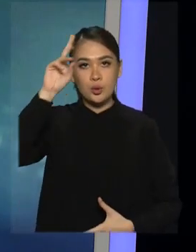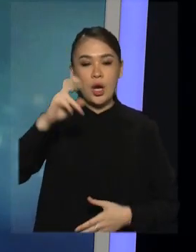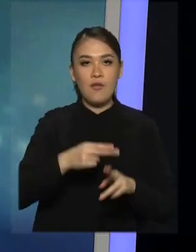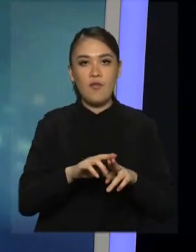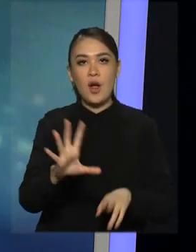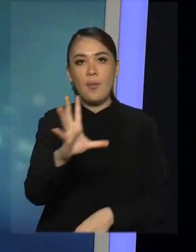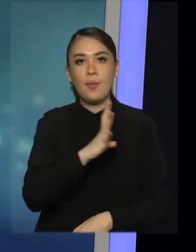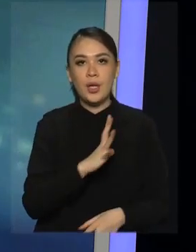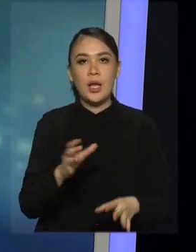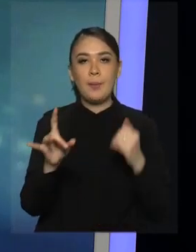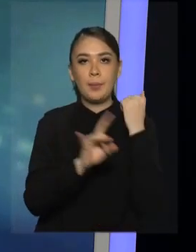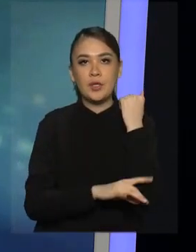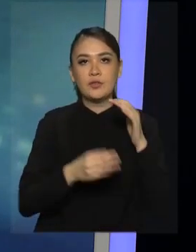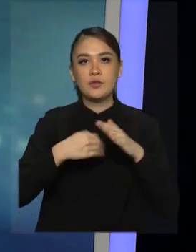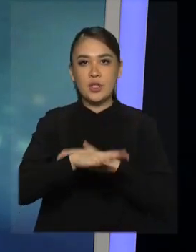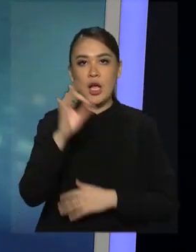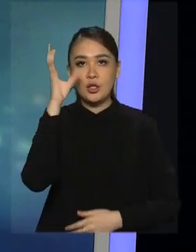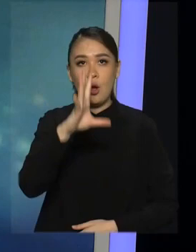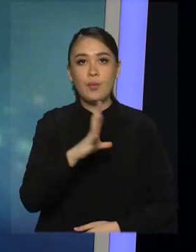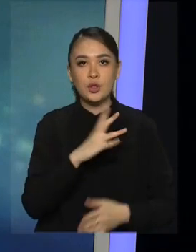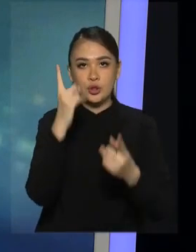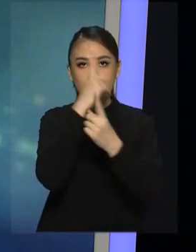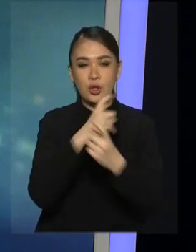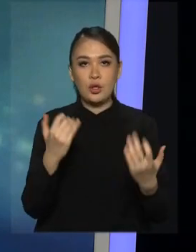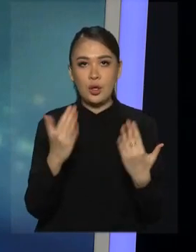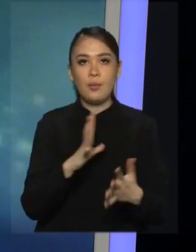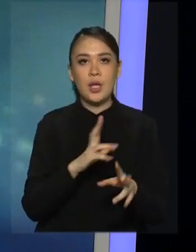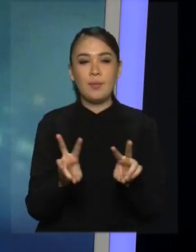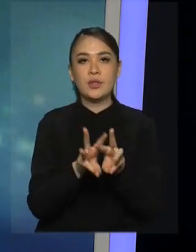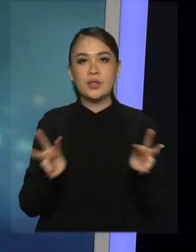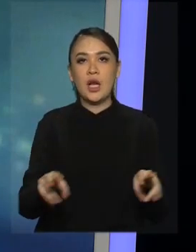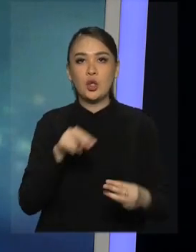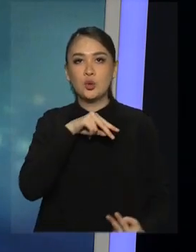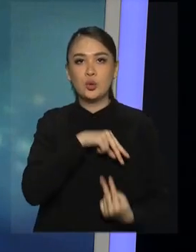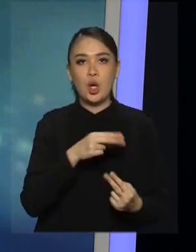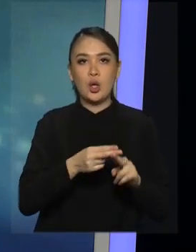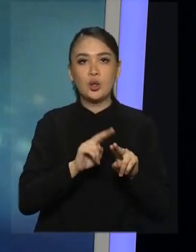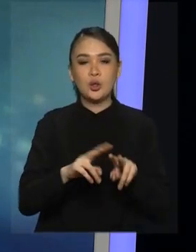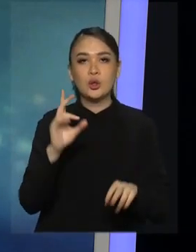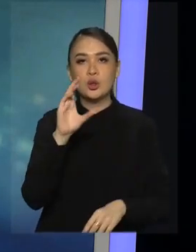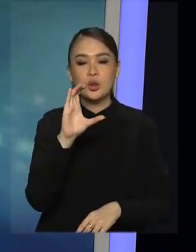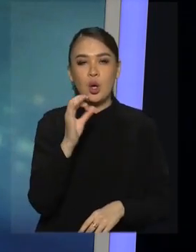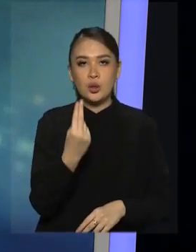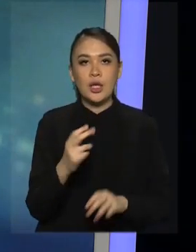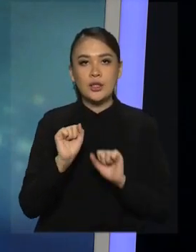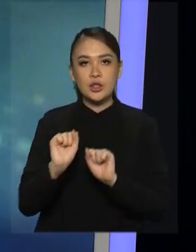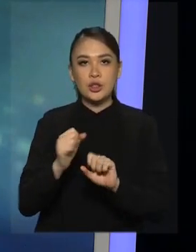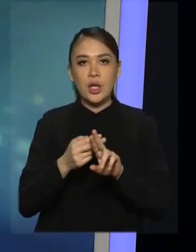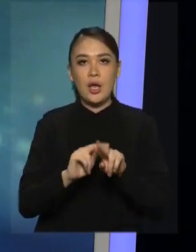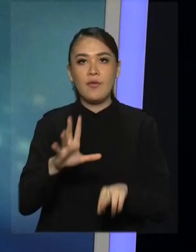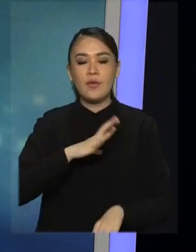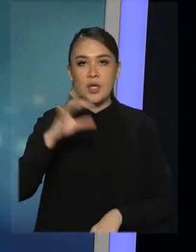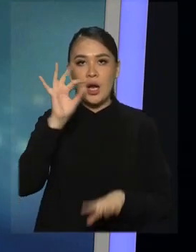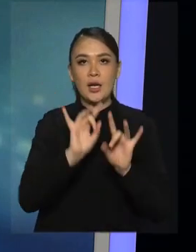вышли из состояния бедности. Об этом сегодня сообщили в Министерстве труда и соцзащиты населения. По данным ведомства,